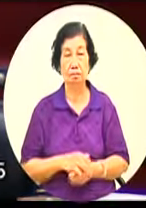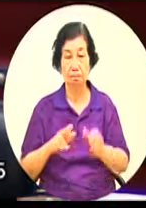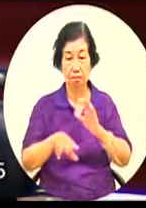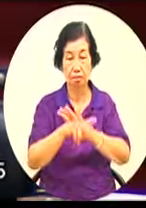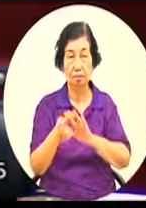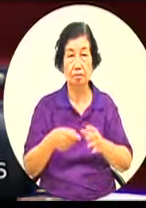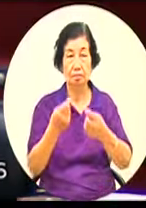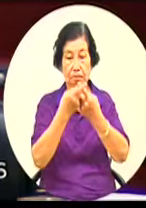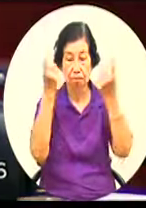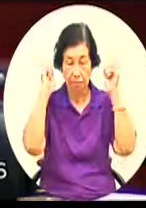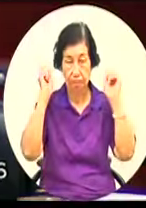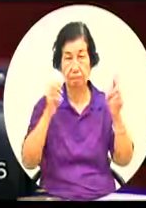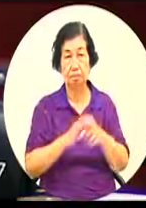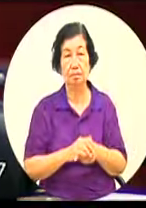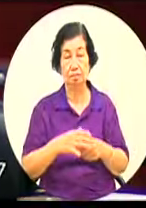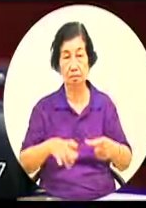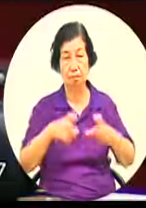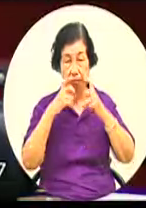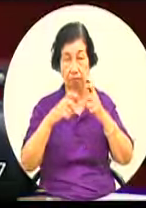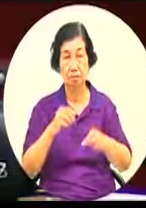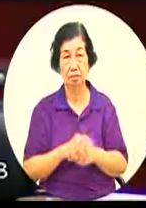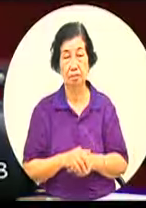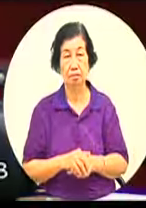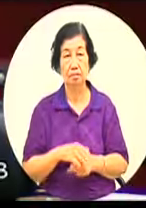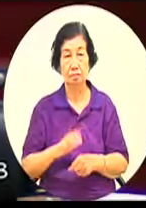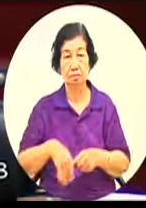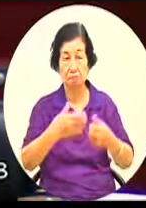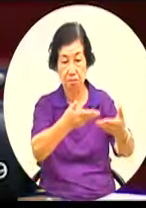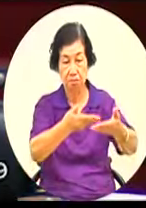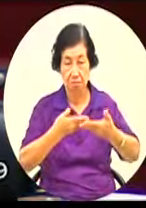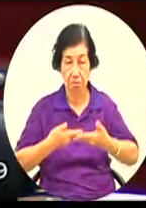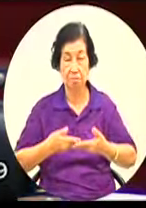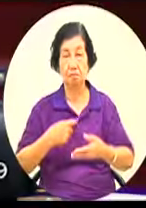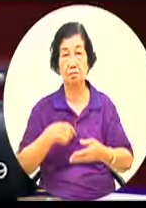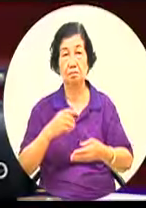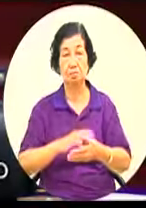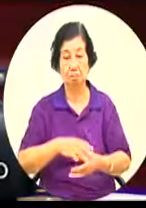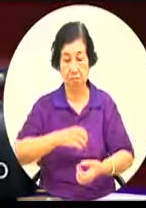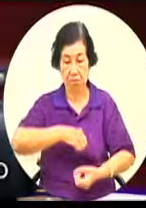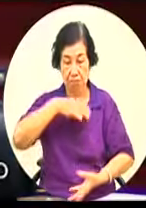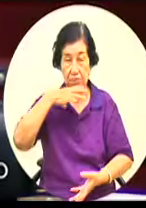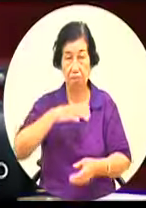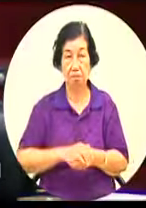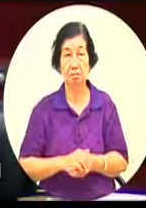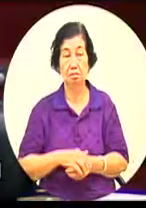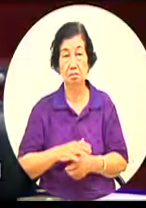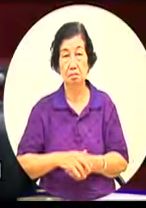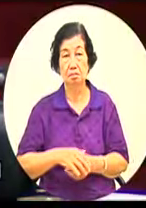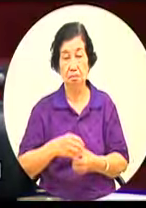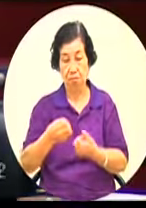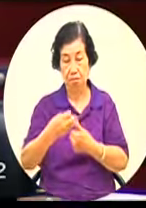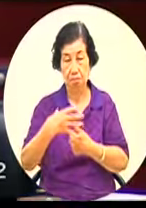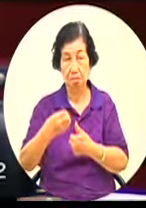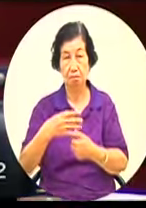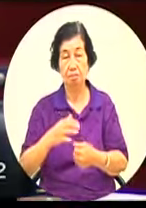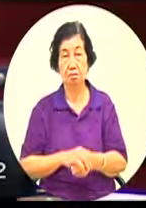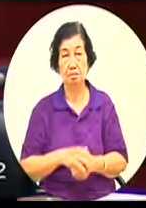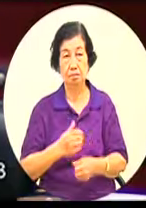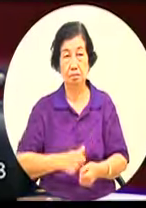烦请你回答一下。本席接获非常多的这些长辈呢，都跟本席反映说，其